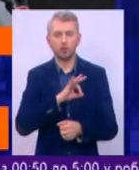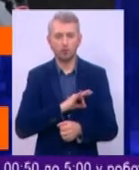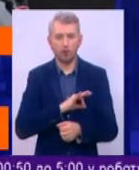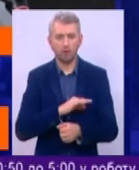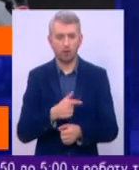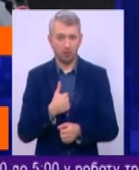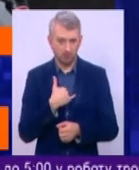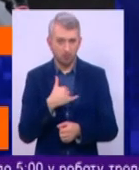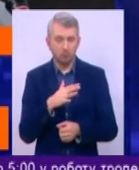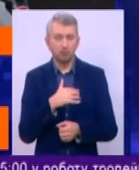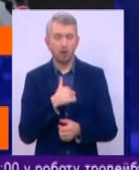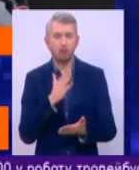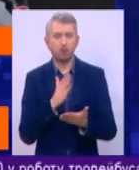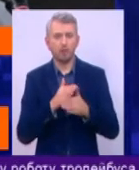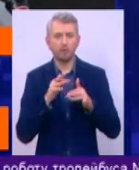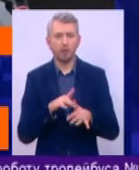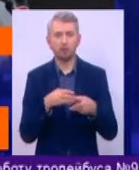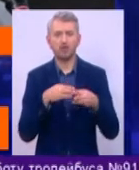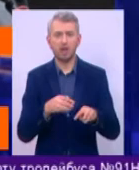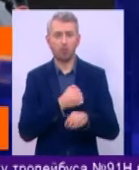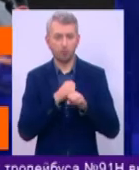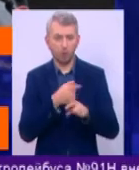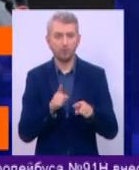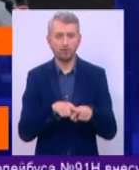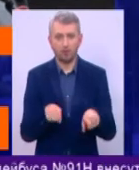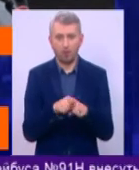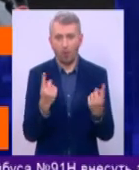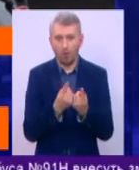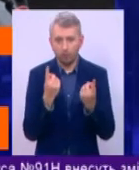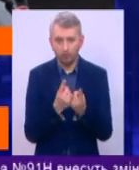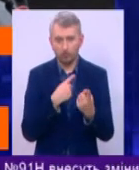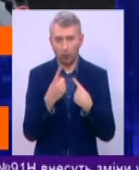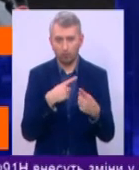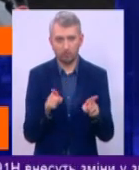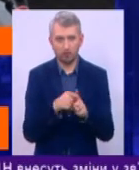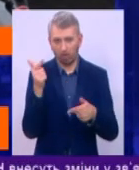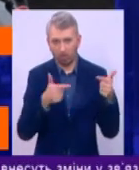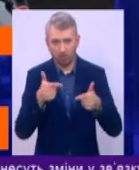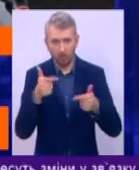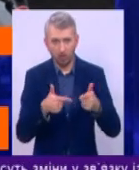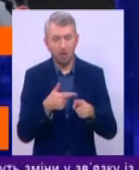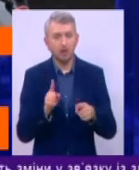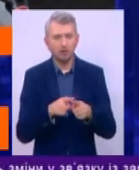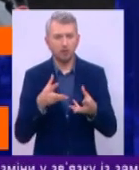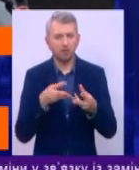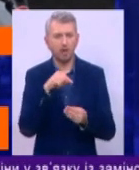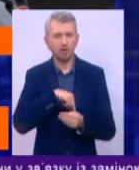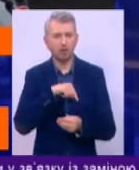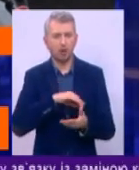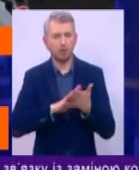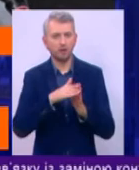мав справу з Міністерством оборони, там взагалі це форма розмови така. І, безумовно, це впливає на моральний стан